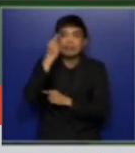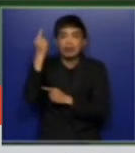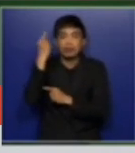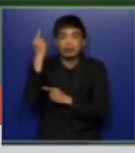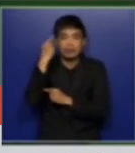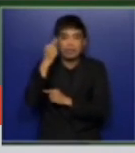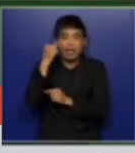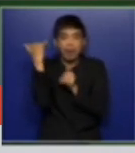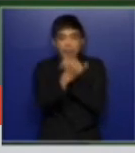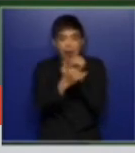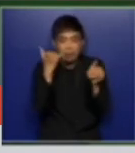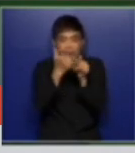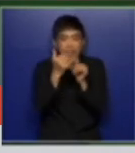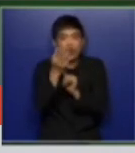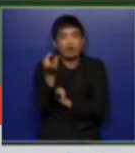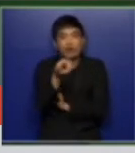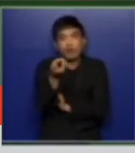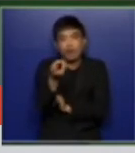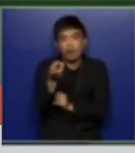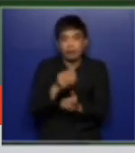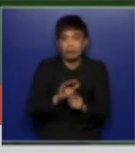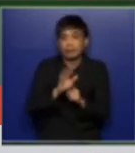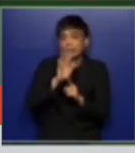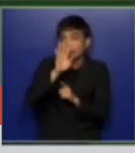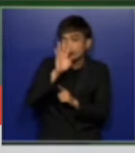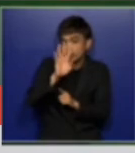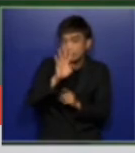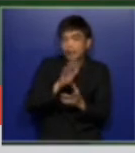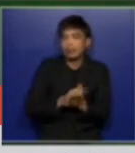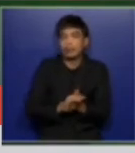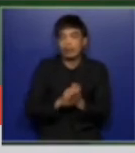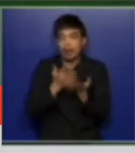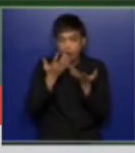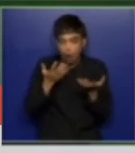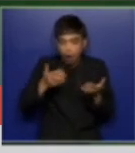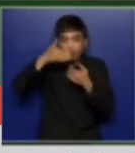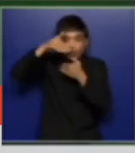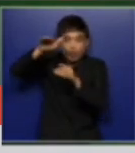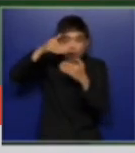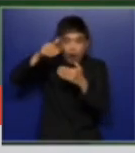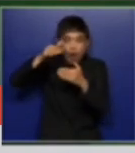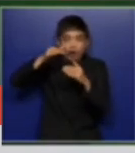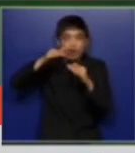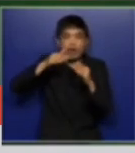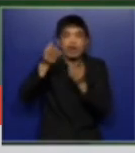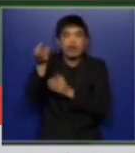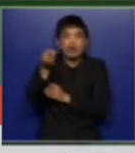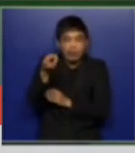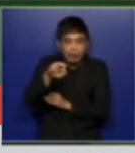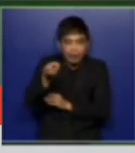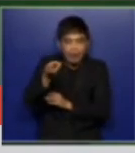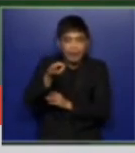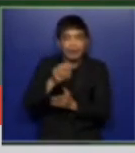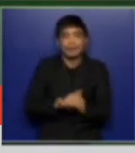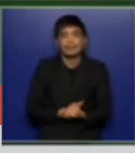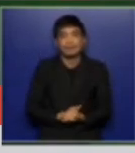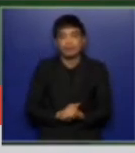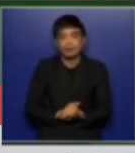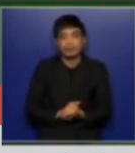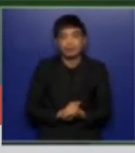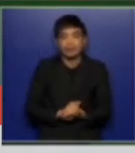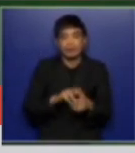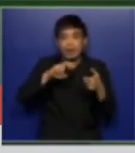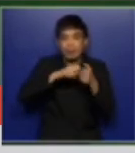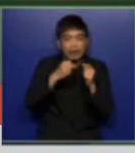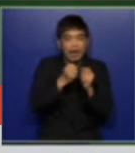ากนักท่องเที่ยวจากต่างชาติ4แนวโน้มการส่งออกที่ลดลงตามภาวะเศรษฐกิจของประเทศคู่ค้าจากสถาน